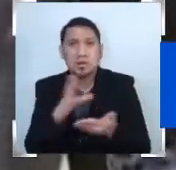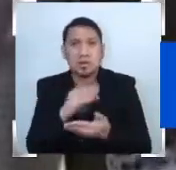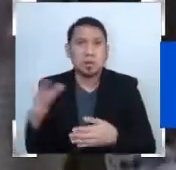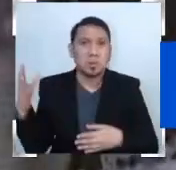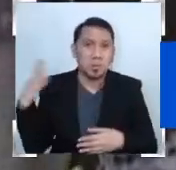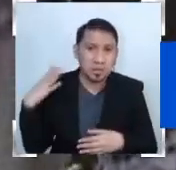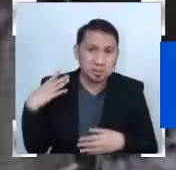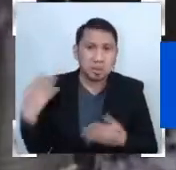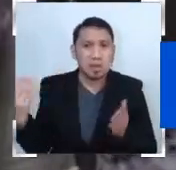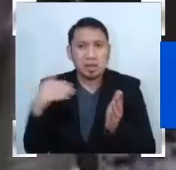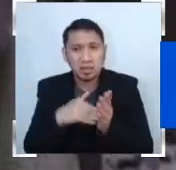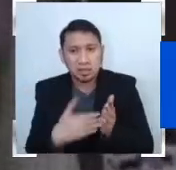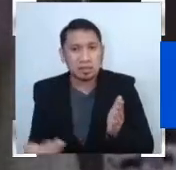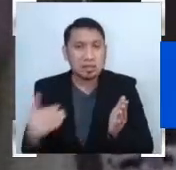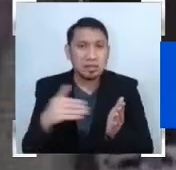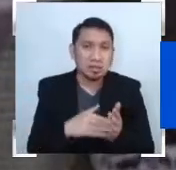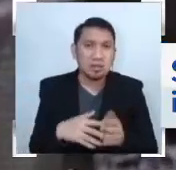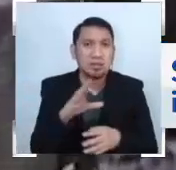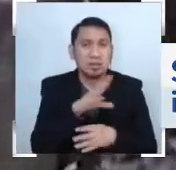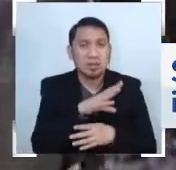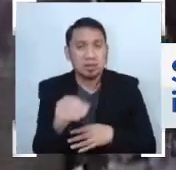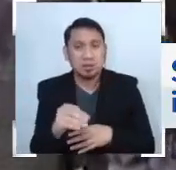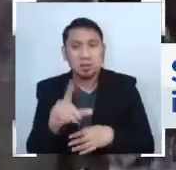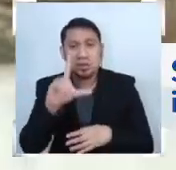daw, litro ng litro na lang, 120.